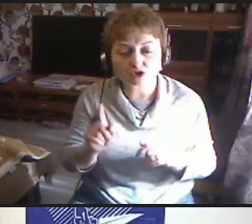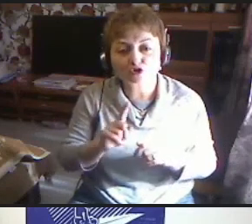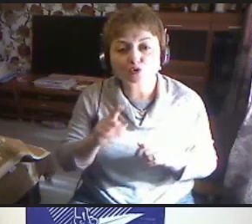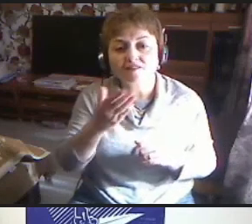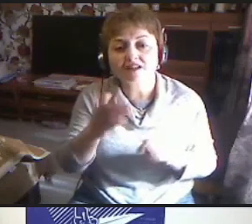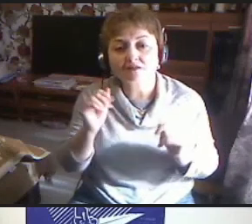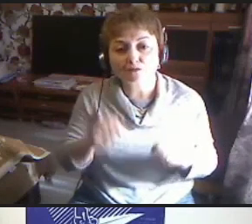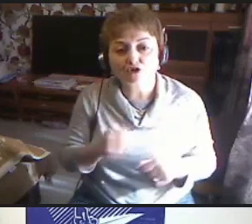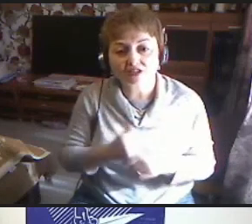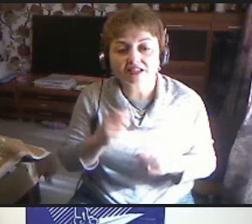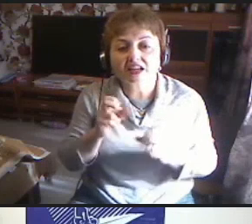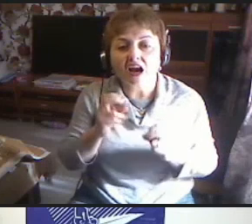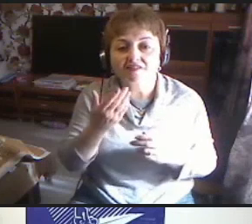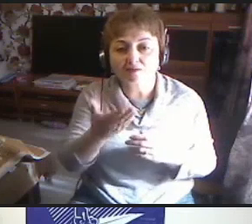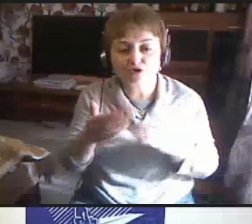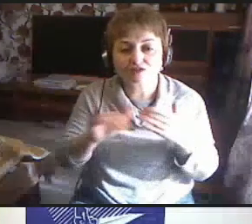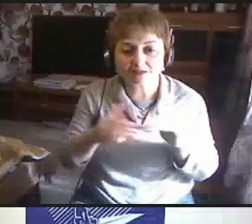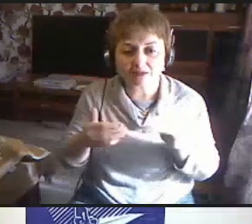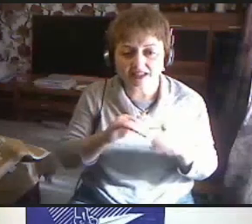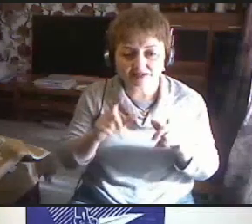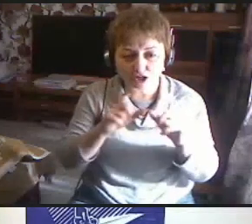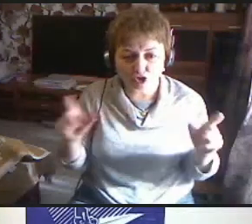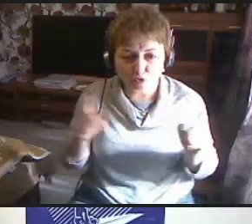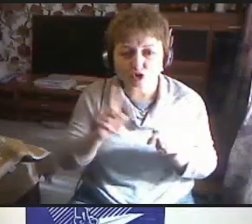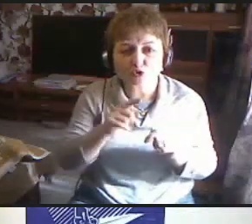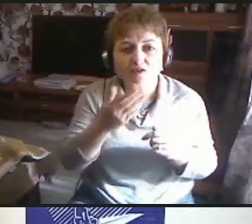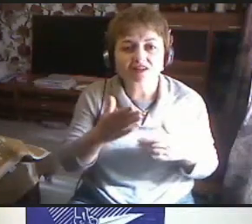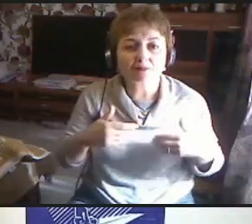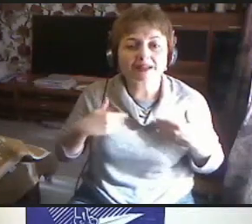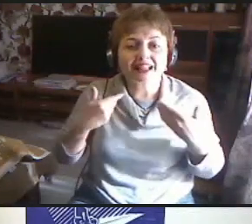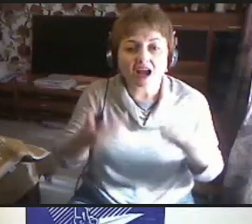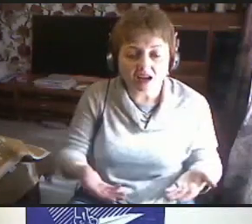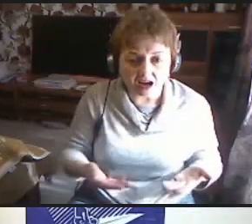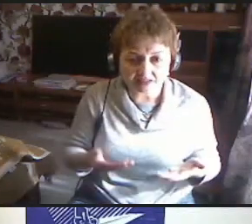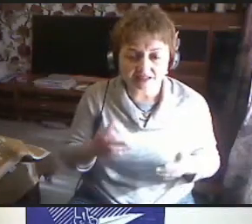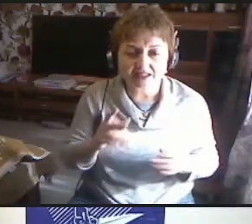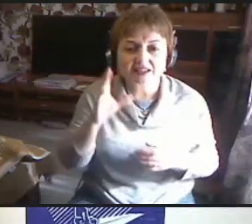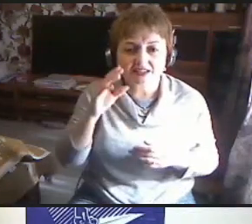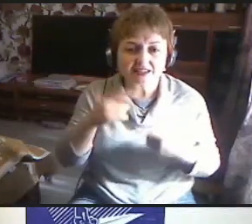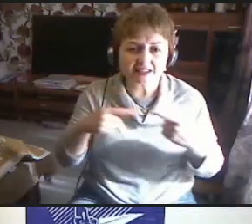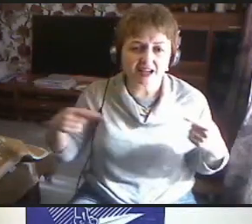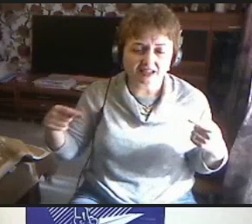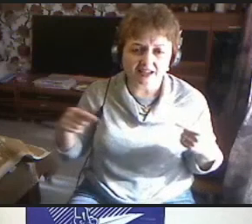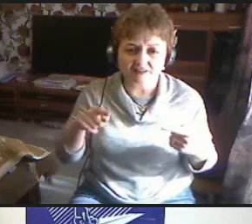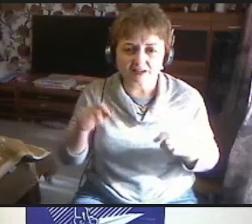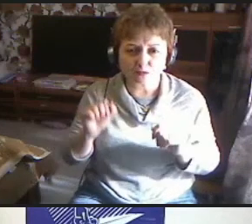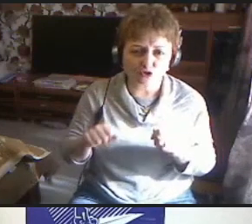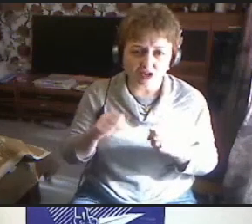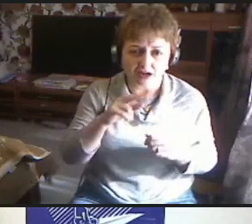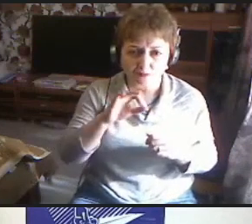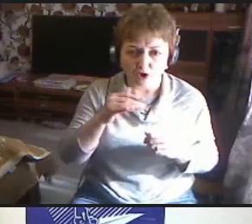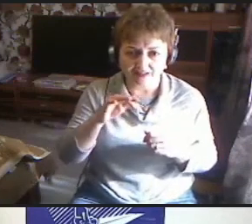вы можете взаимодействовать со школой, что вы предлагаете и так далее. Вы можете в этом портфолио иметь